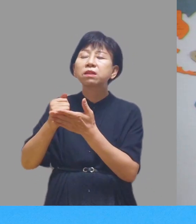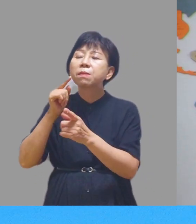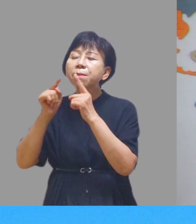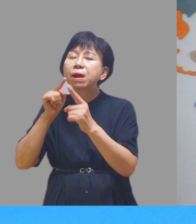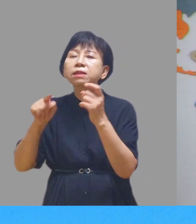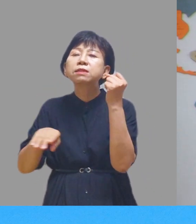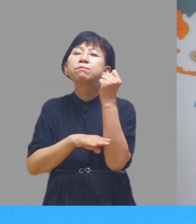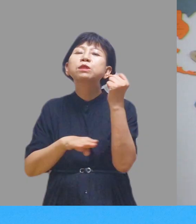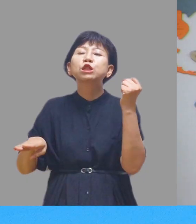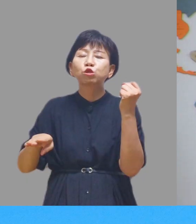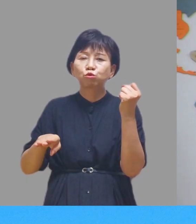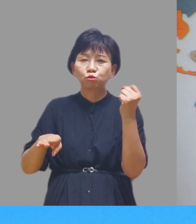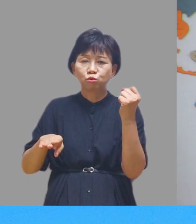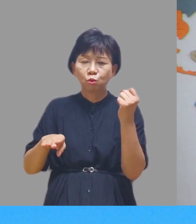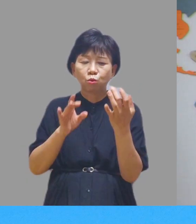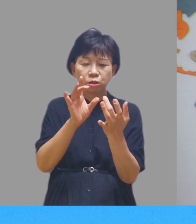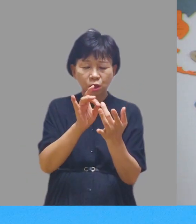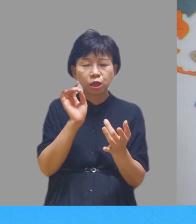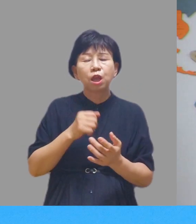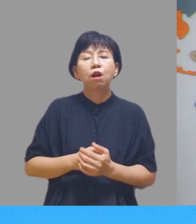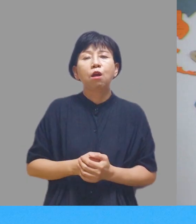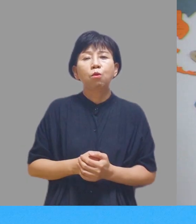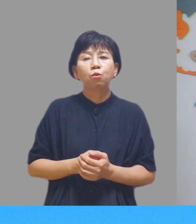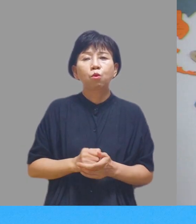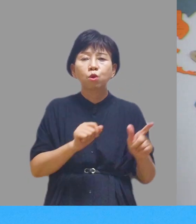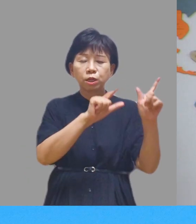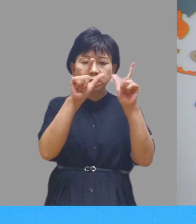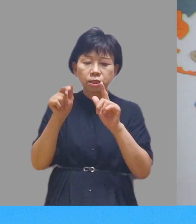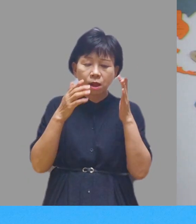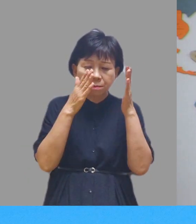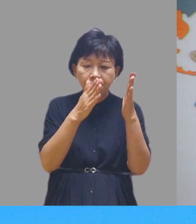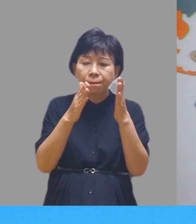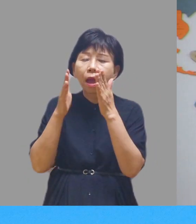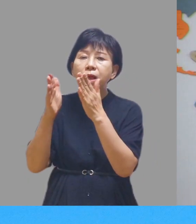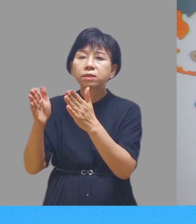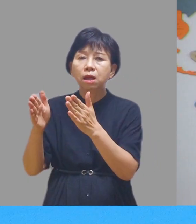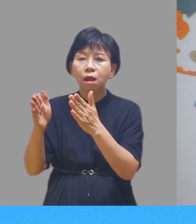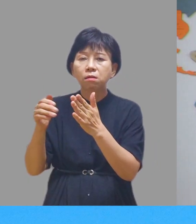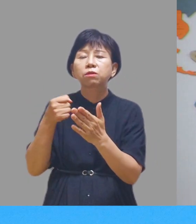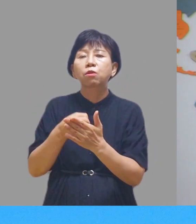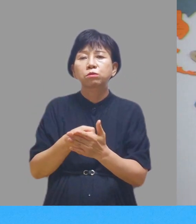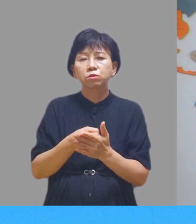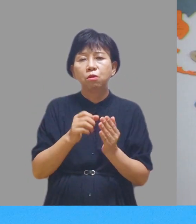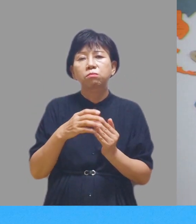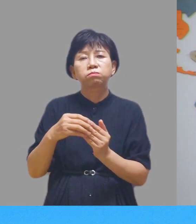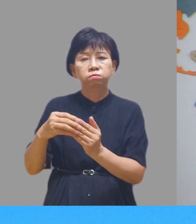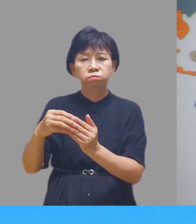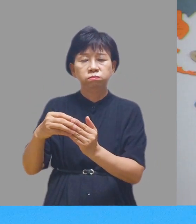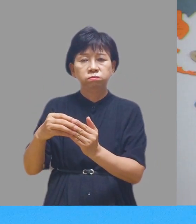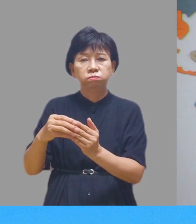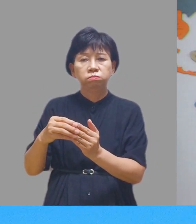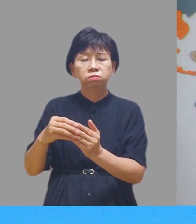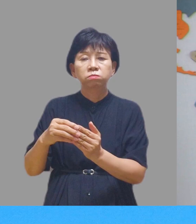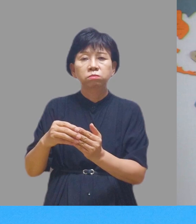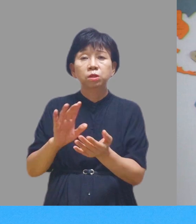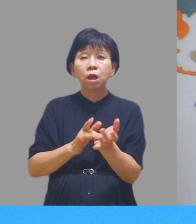마음속에서 자연스럽게 흘러나오고 삶의 방향을 이끌어주는 것입니다. 여러분,